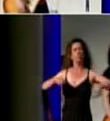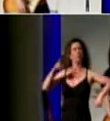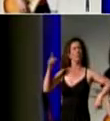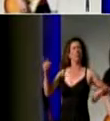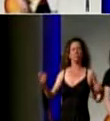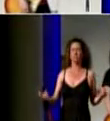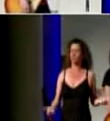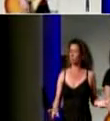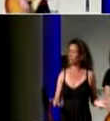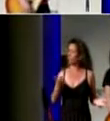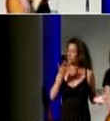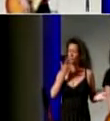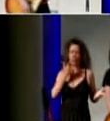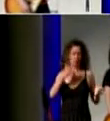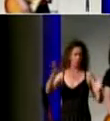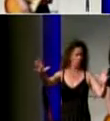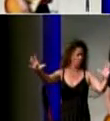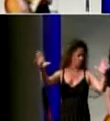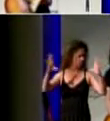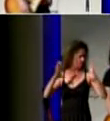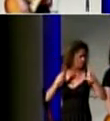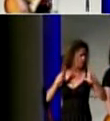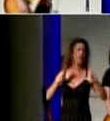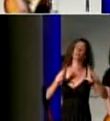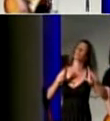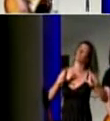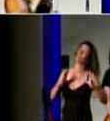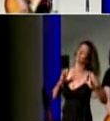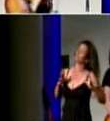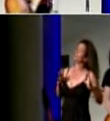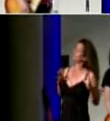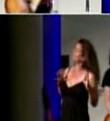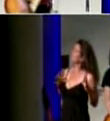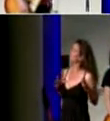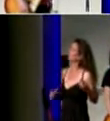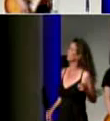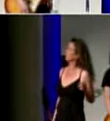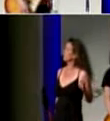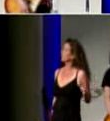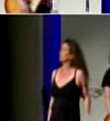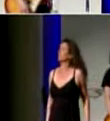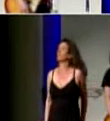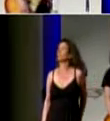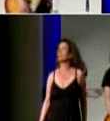Des fois, j'ai plus le goût de rien faire.